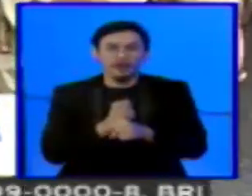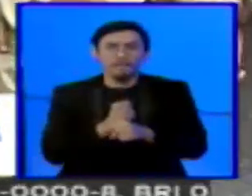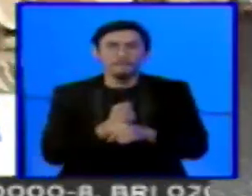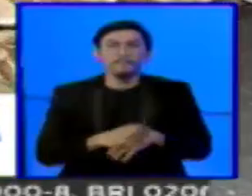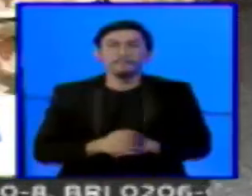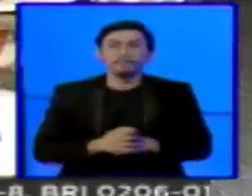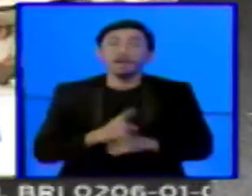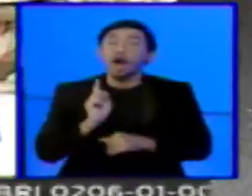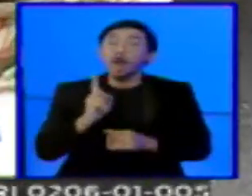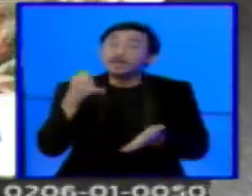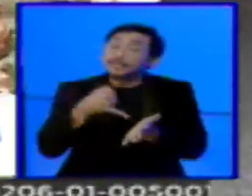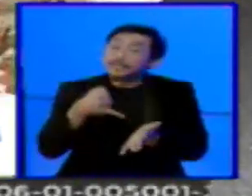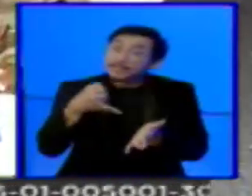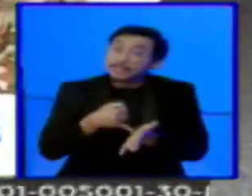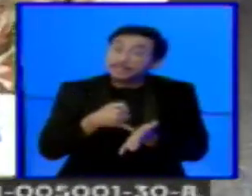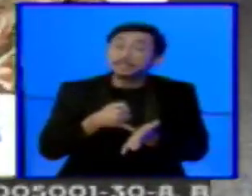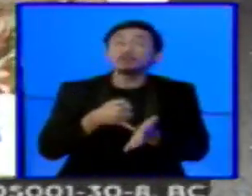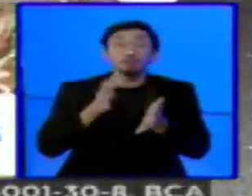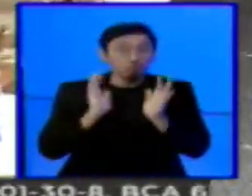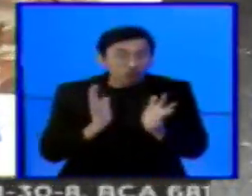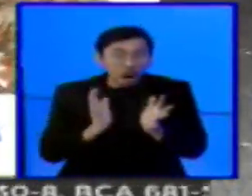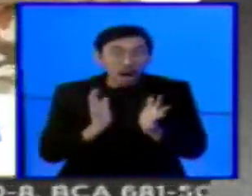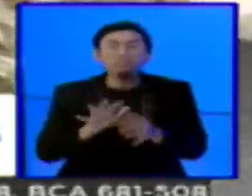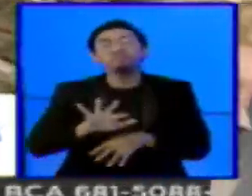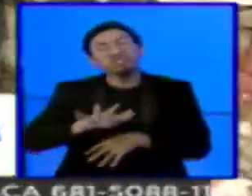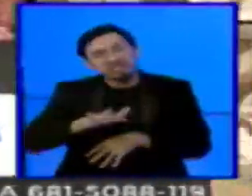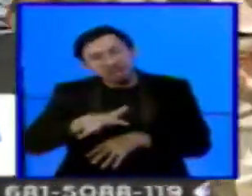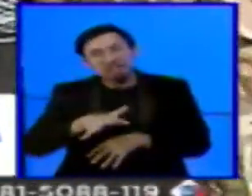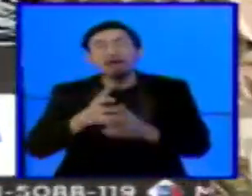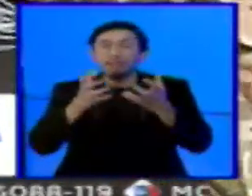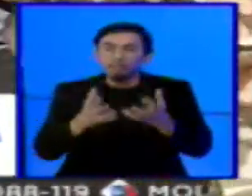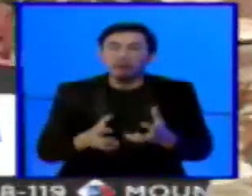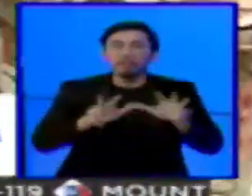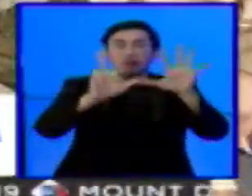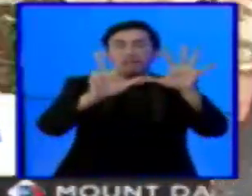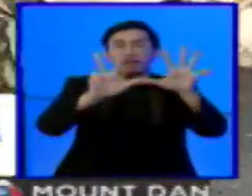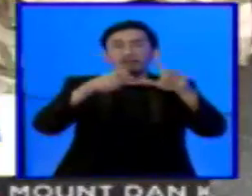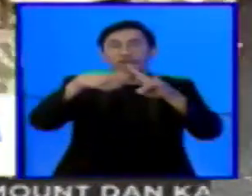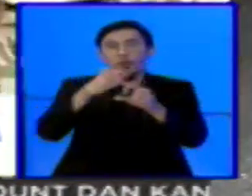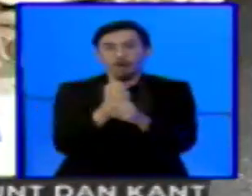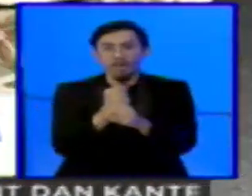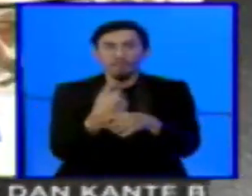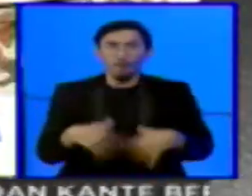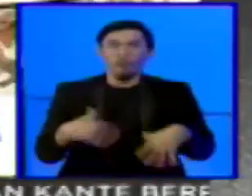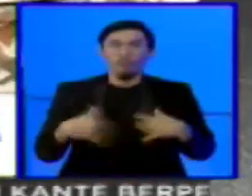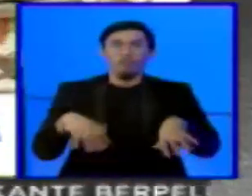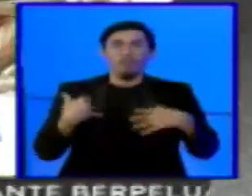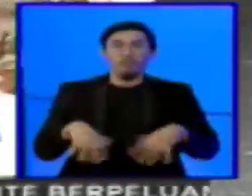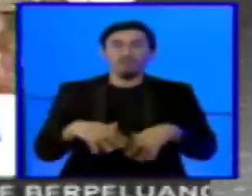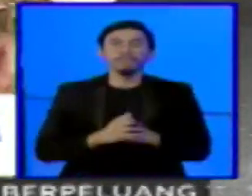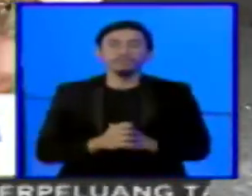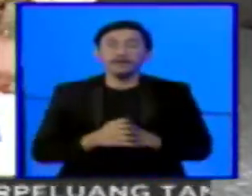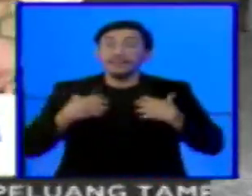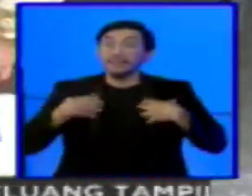semua? Kurang lebih sekitar 8 kilo. Kurang lebih bisa sampai 8 kilo. Dan ini wajib dibawa ketika perang atau seperti apa,